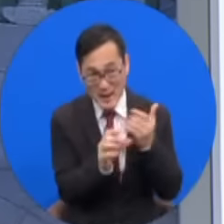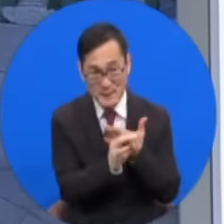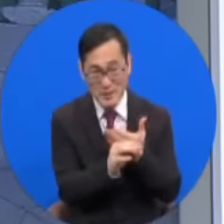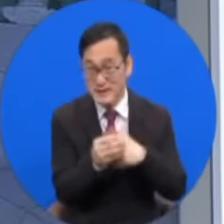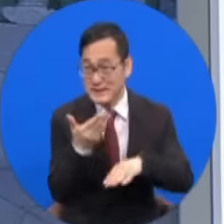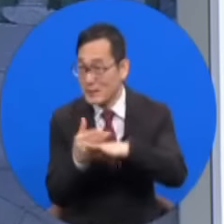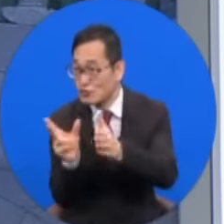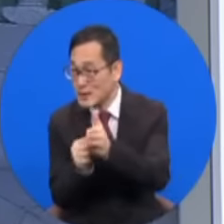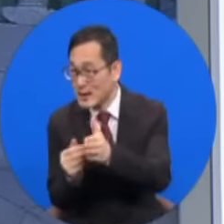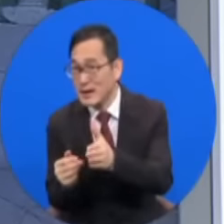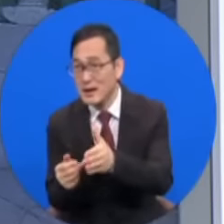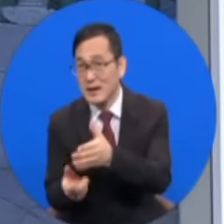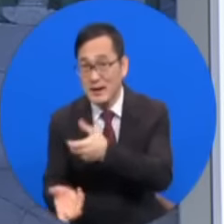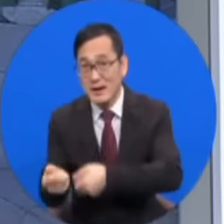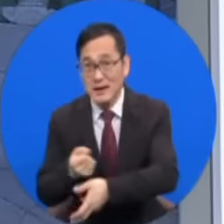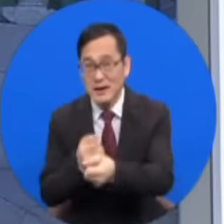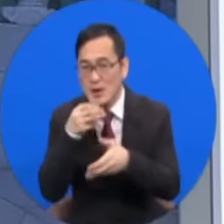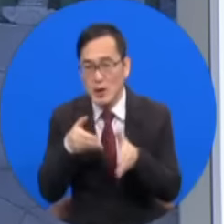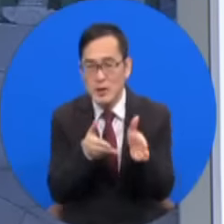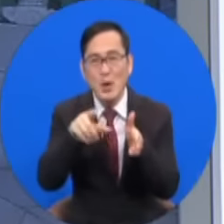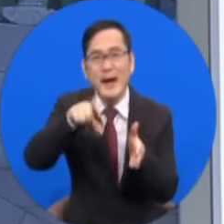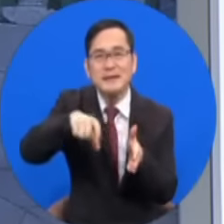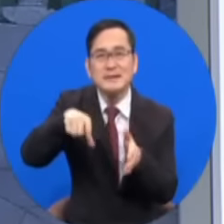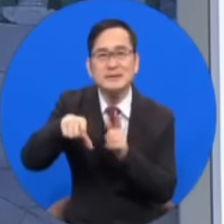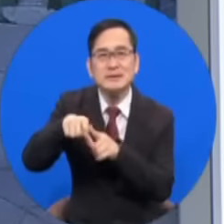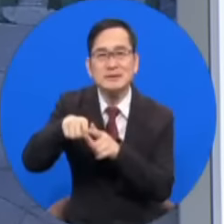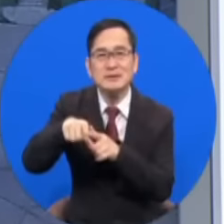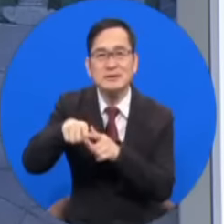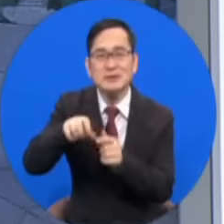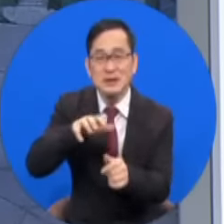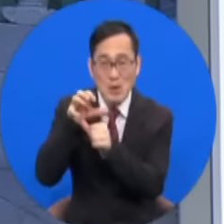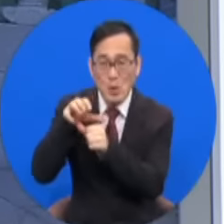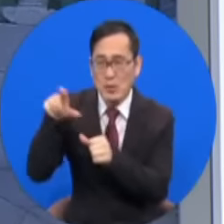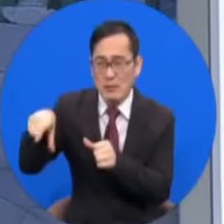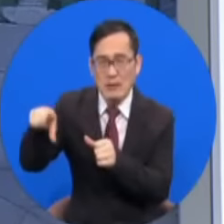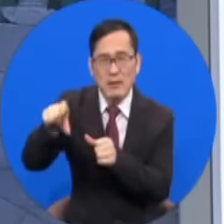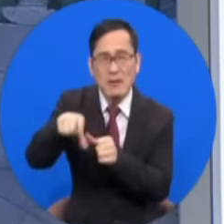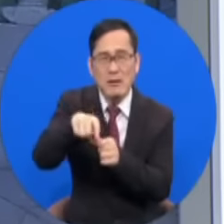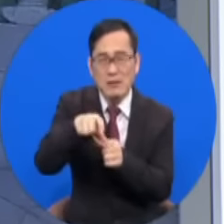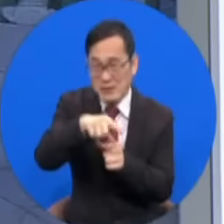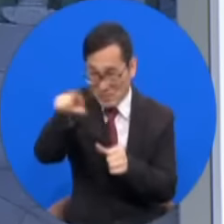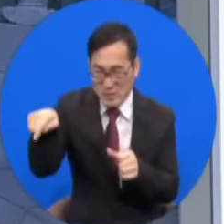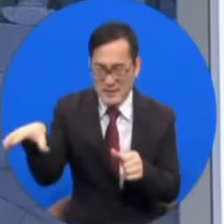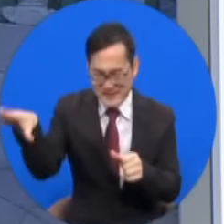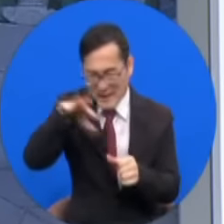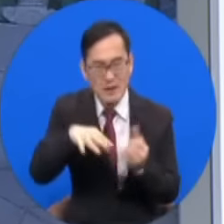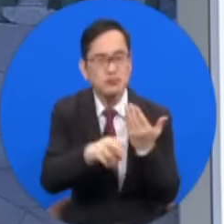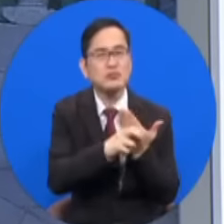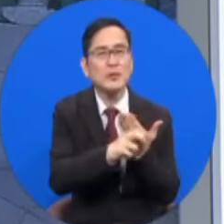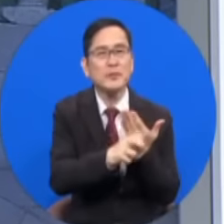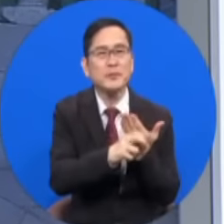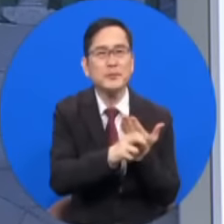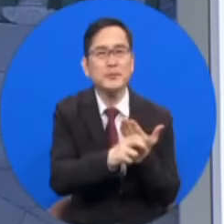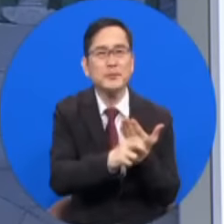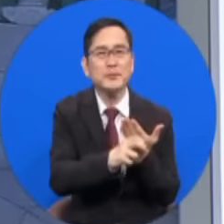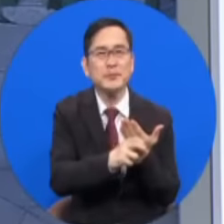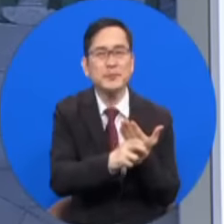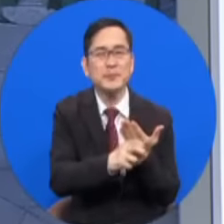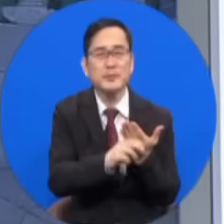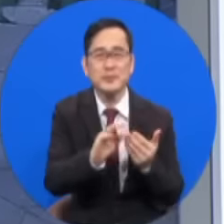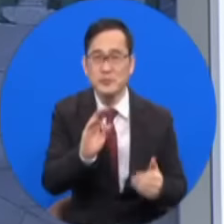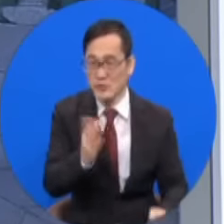진짜 문제가 제기 됐었던 경기도 보용 카드로 결제가 됐다라는 공익 신고자의 증언들이 사실인지 어부를 판단하는